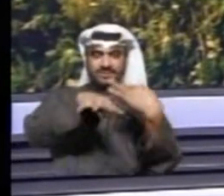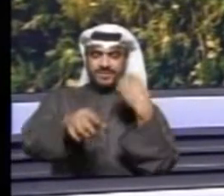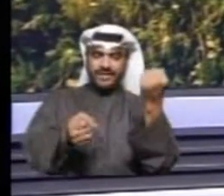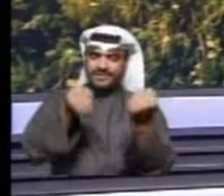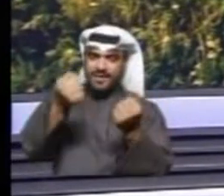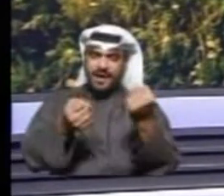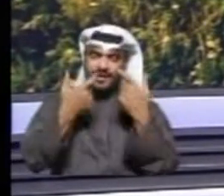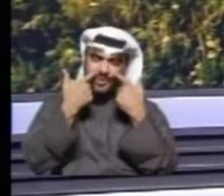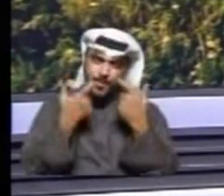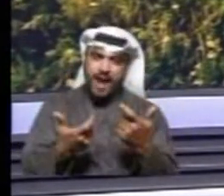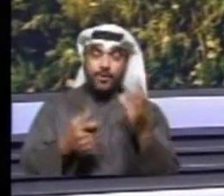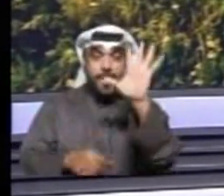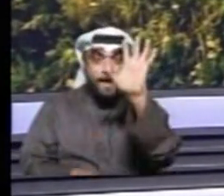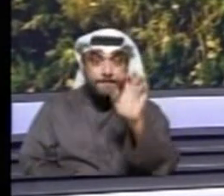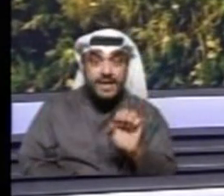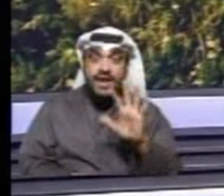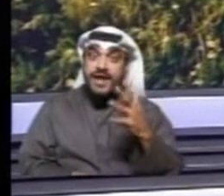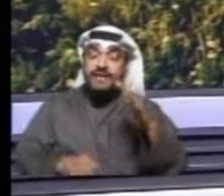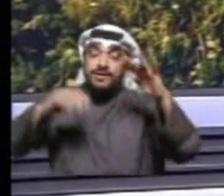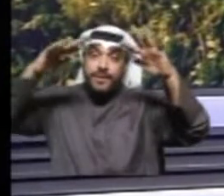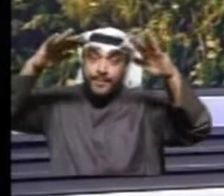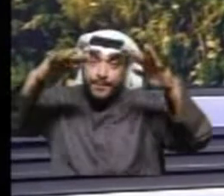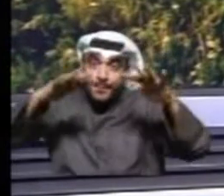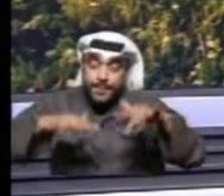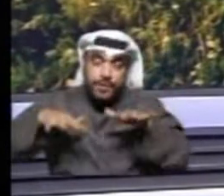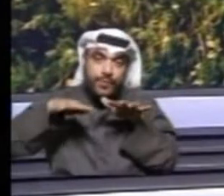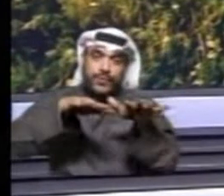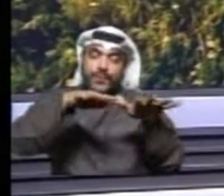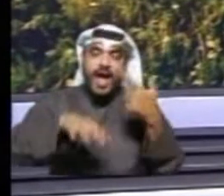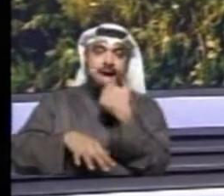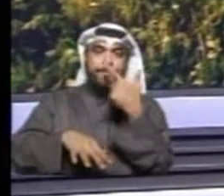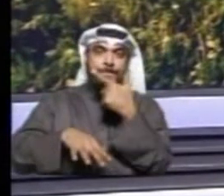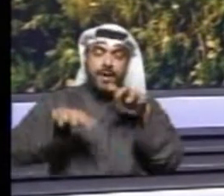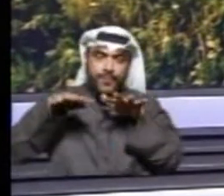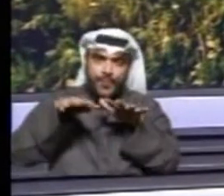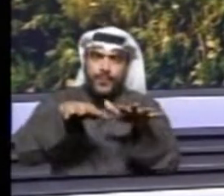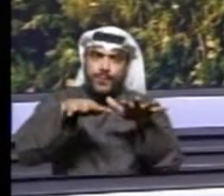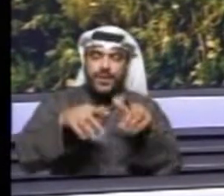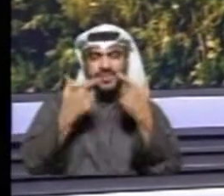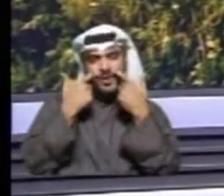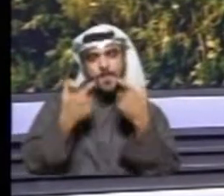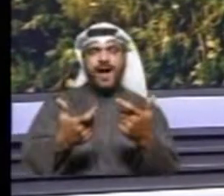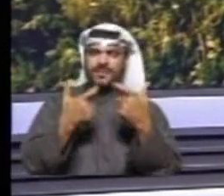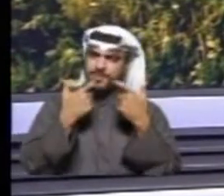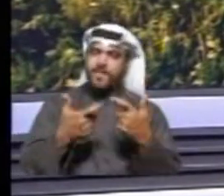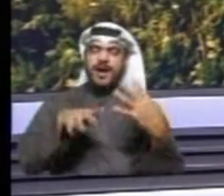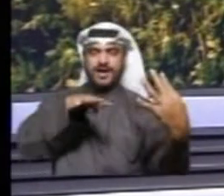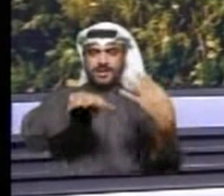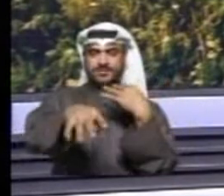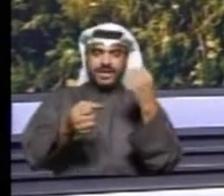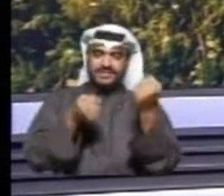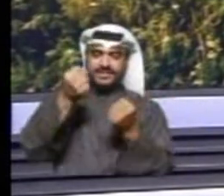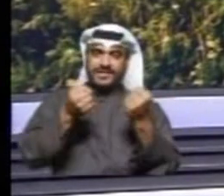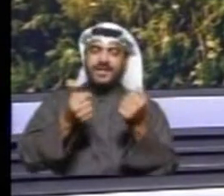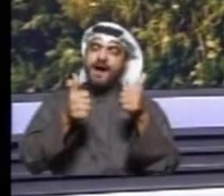خفيفة متفرقة على بعض المناطق، راح نوافيكم معلومات أكثر عنها في نشراتنا القادمة في يوم الأثنين مع رياح شمالية شرقية متقلبة الاتجاه من